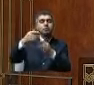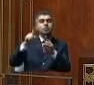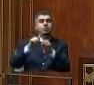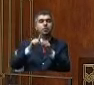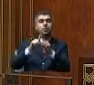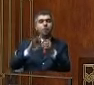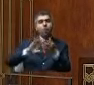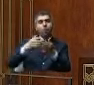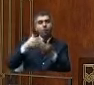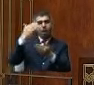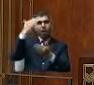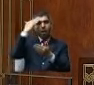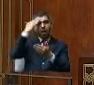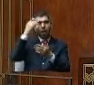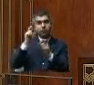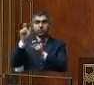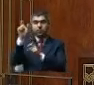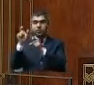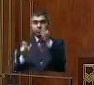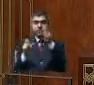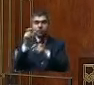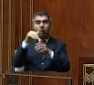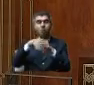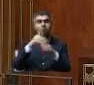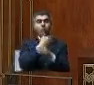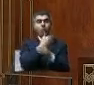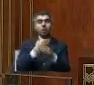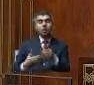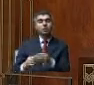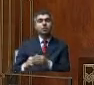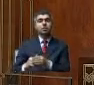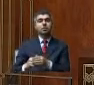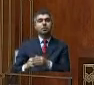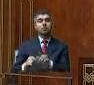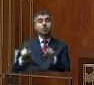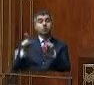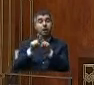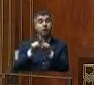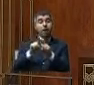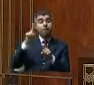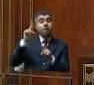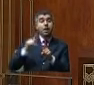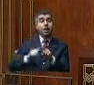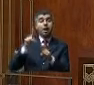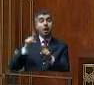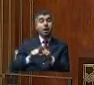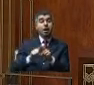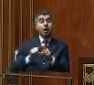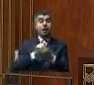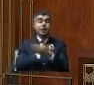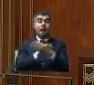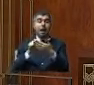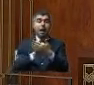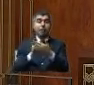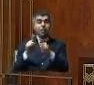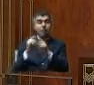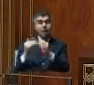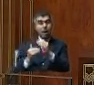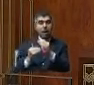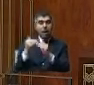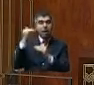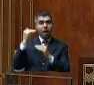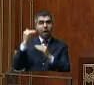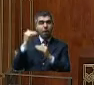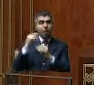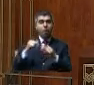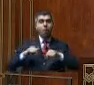الواردات، والإخوان المستشارين كيعرفوا باللي هذه القضية كيحسبوها الاقتصاديين بالنهار، نهار إلى ربحوا كيفرحوا، كتلقى